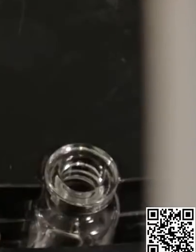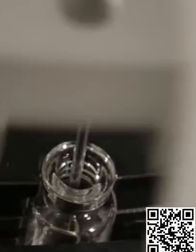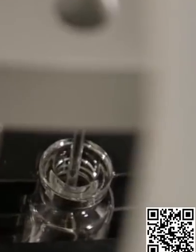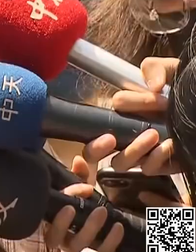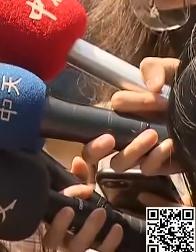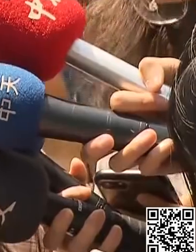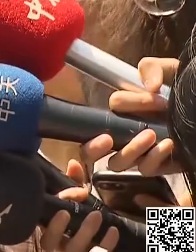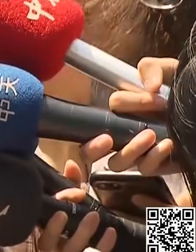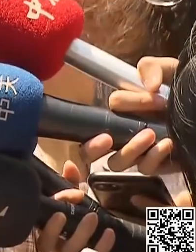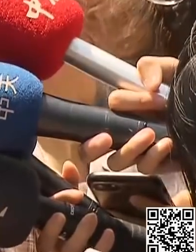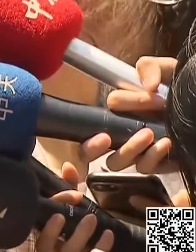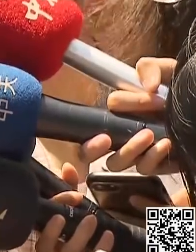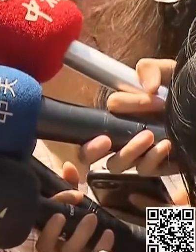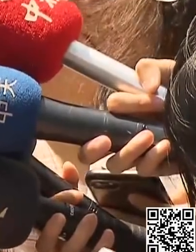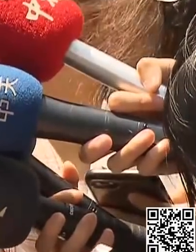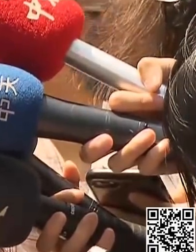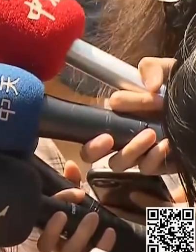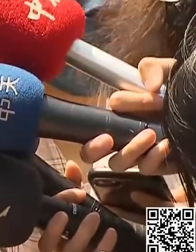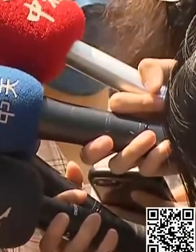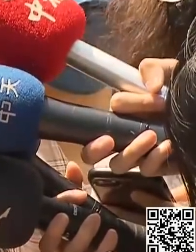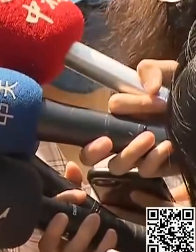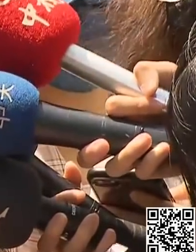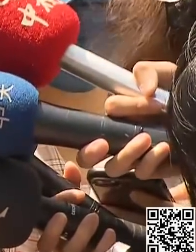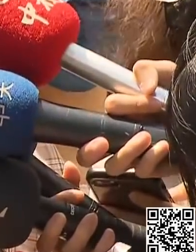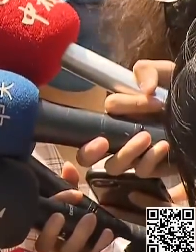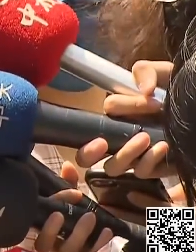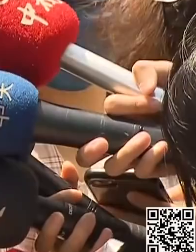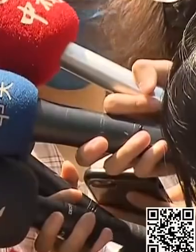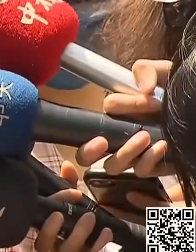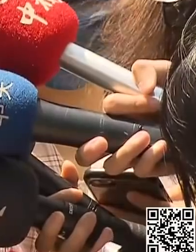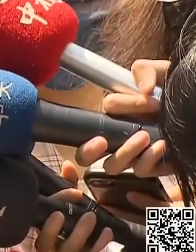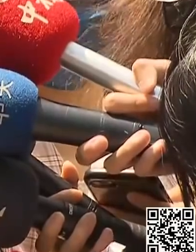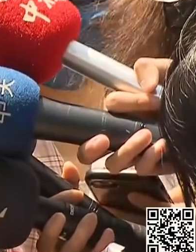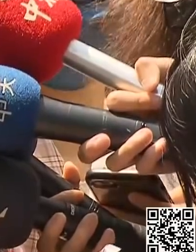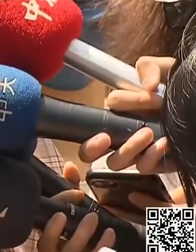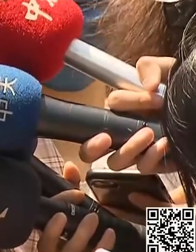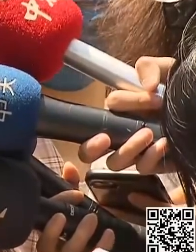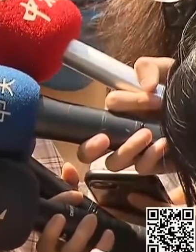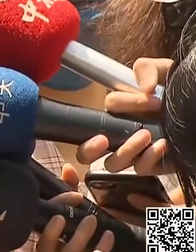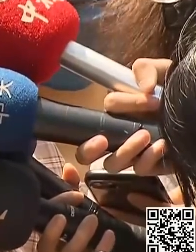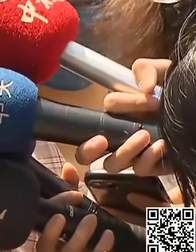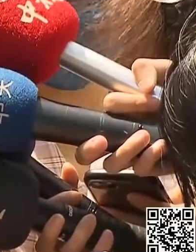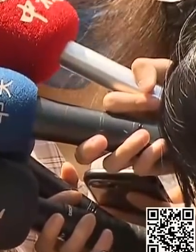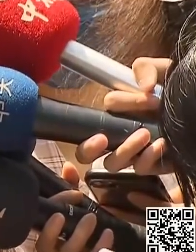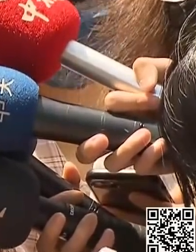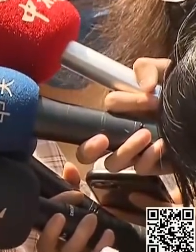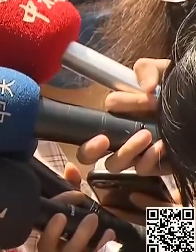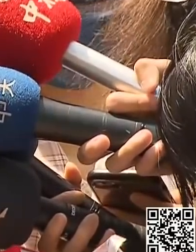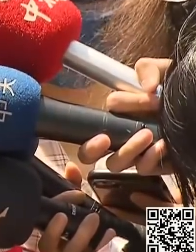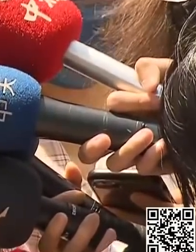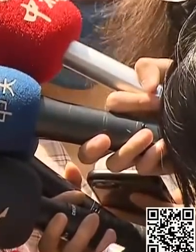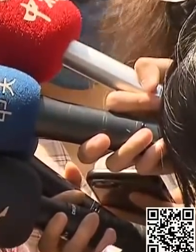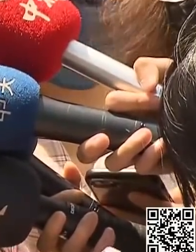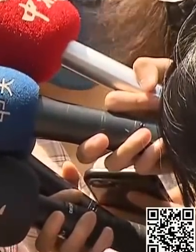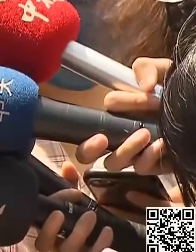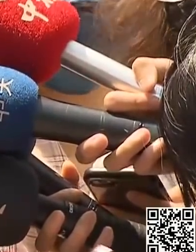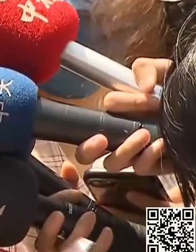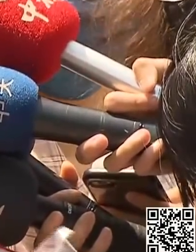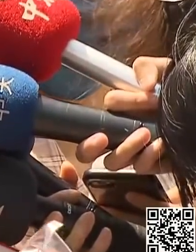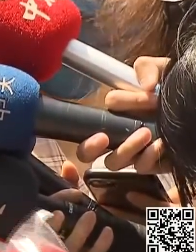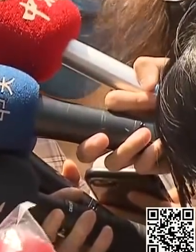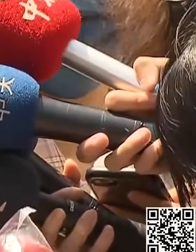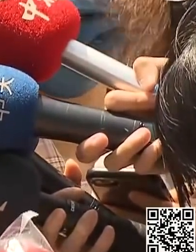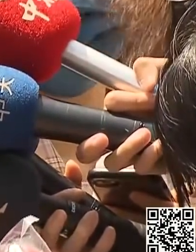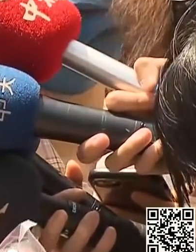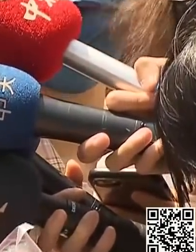乎困难重重。 政府因为立场的关系，他没有办法做这个采购，或者是说政府在这里头扮的角色，他